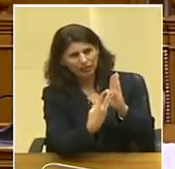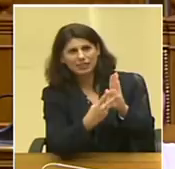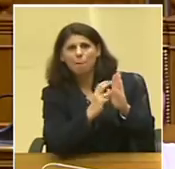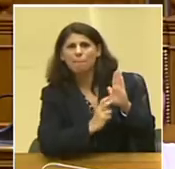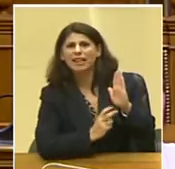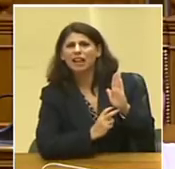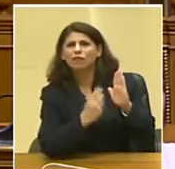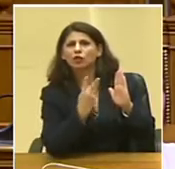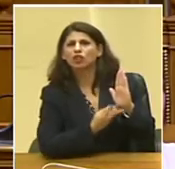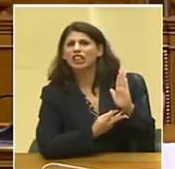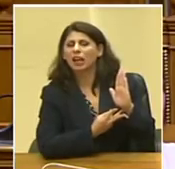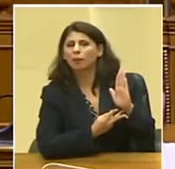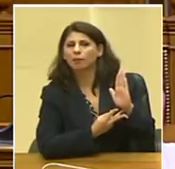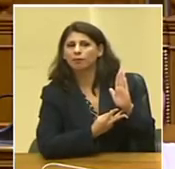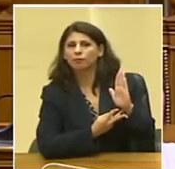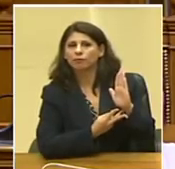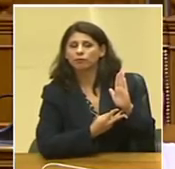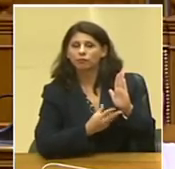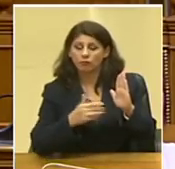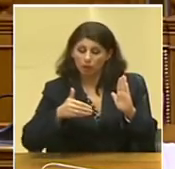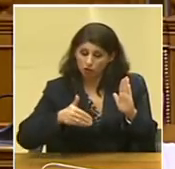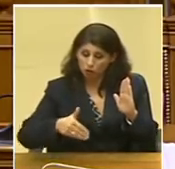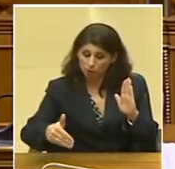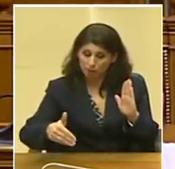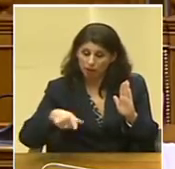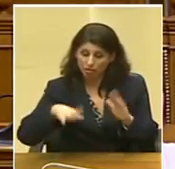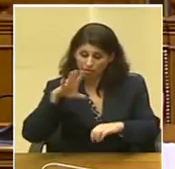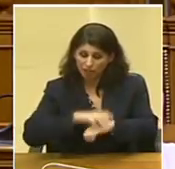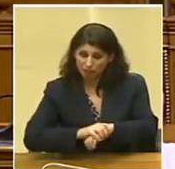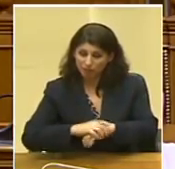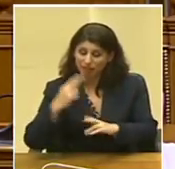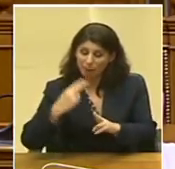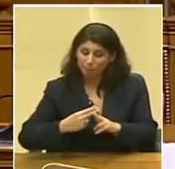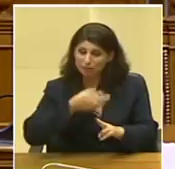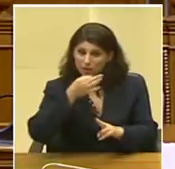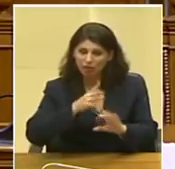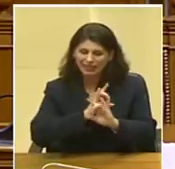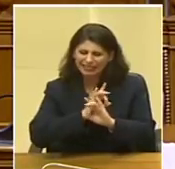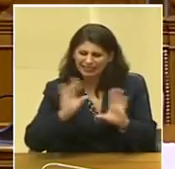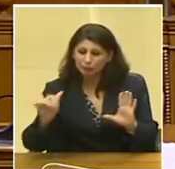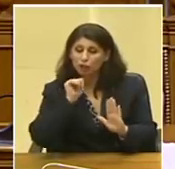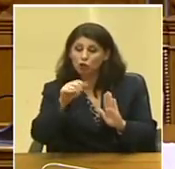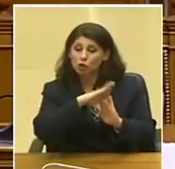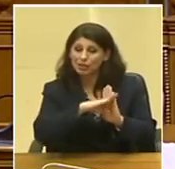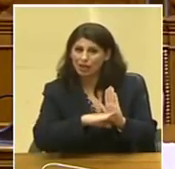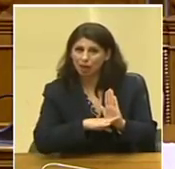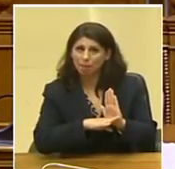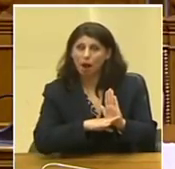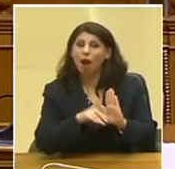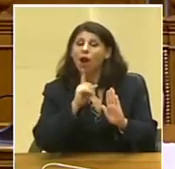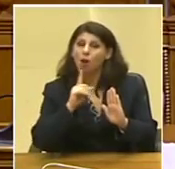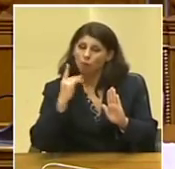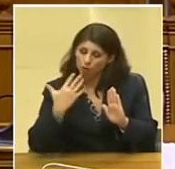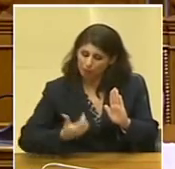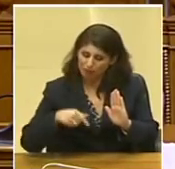3. Έκαστο μέρος δεσμεύεται δια της παρούσης και επίσημα δηλώνει ότι τίποτα στο σύνταγμά του, όπως ισχύει